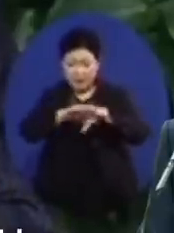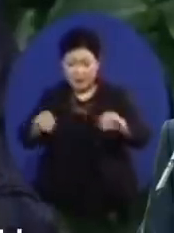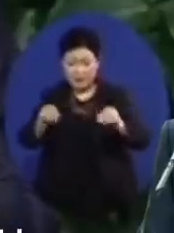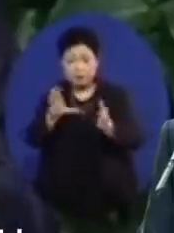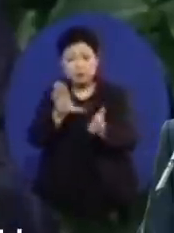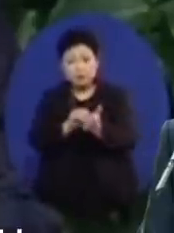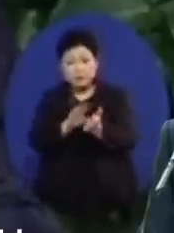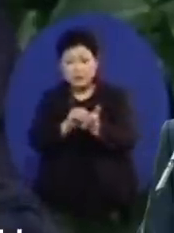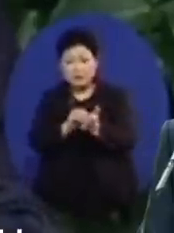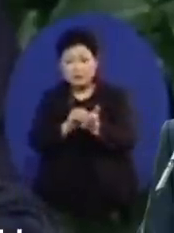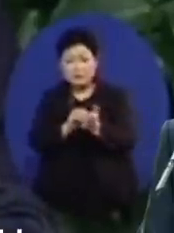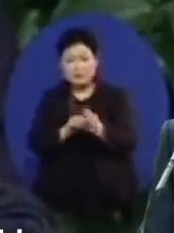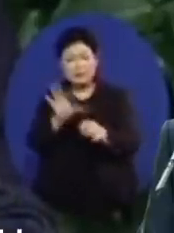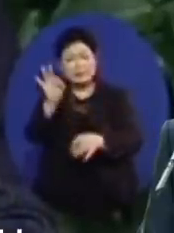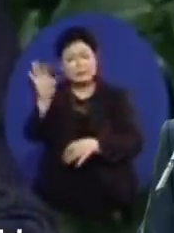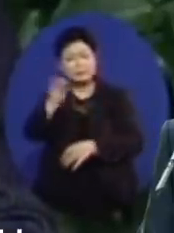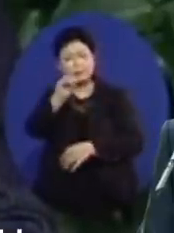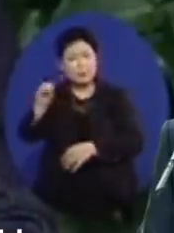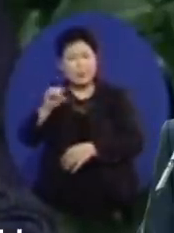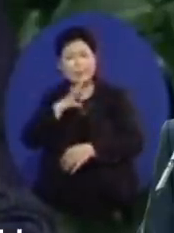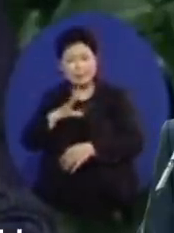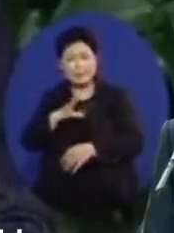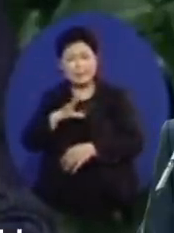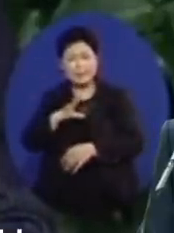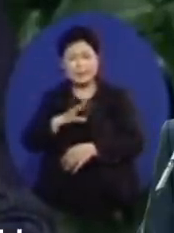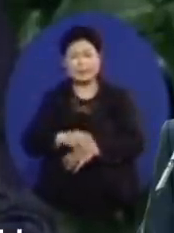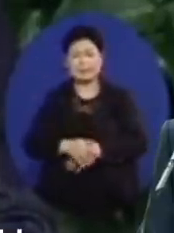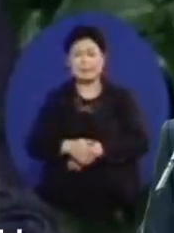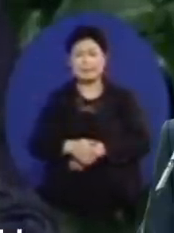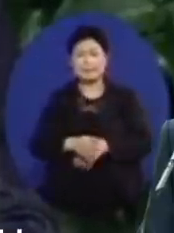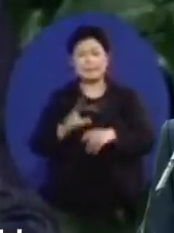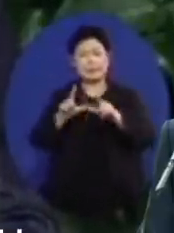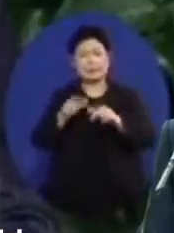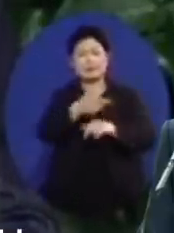문제는 10% 정도 밖에 안 돼요.